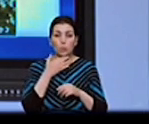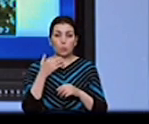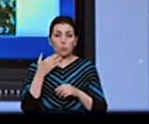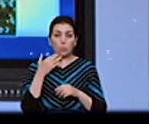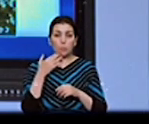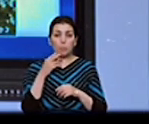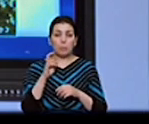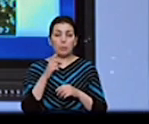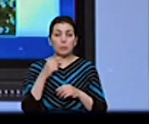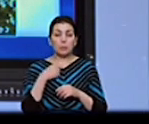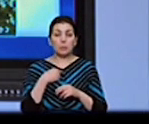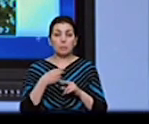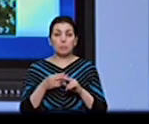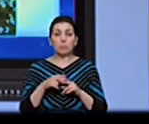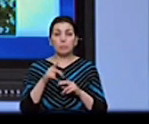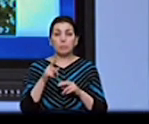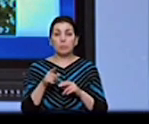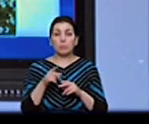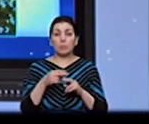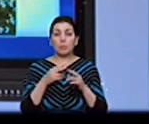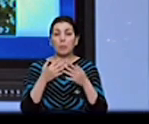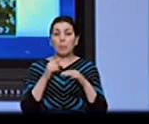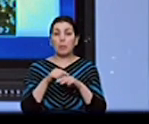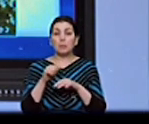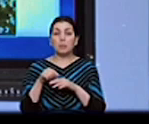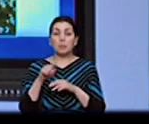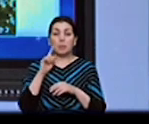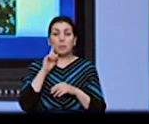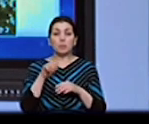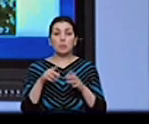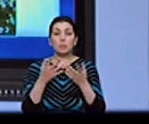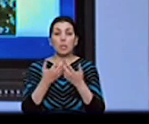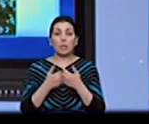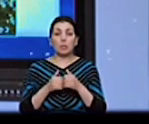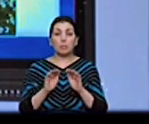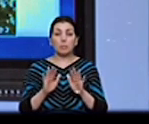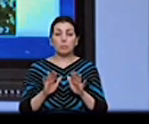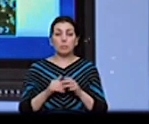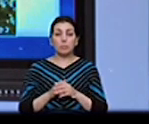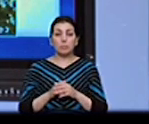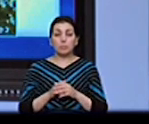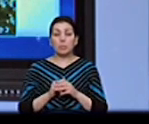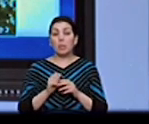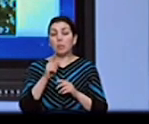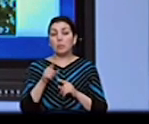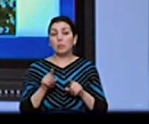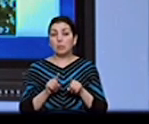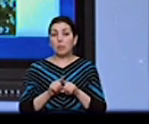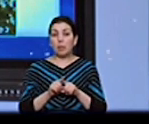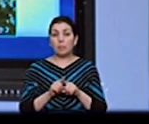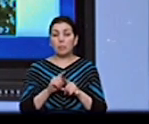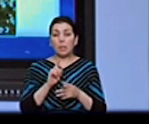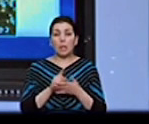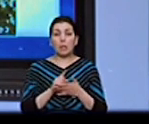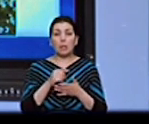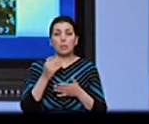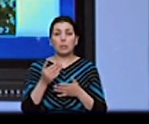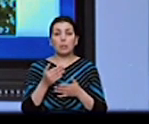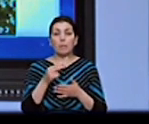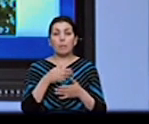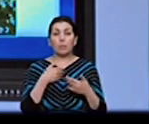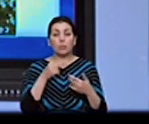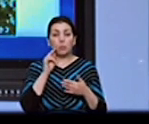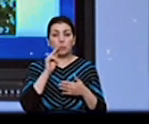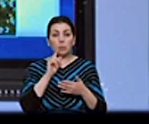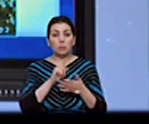bolajonlar. Biz bu yerda ularning ba'zi birlarini sanab o'tamiz. Demak siz ham bolajonlar darsligingizdan